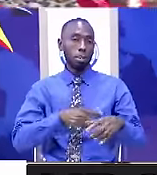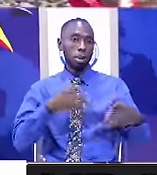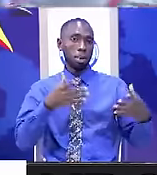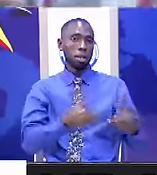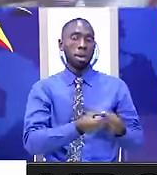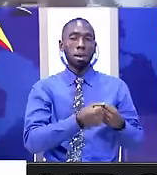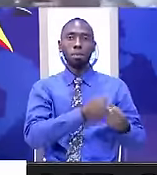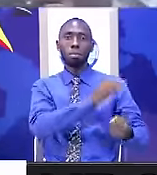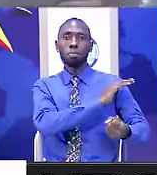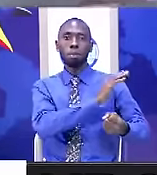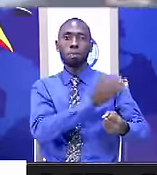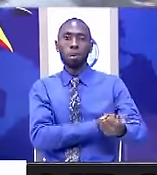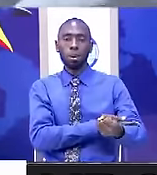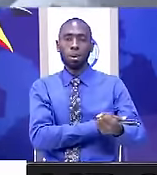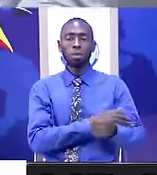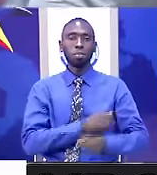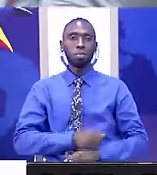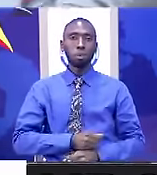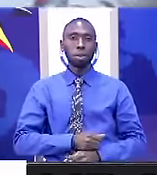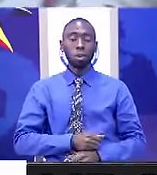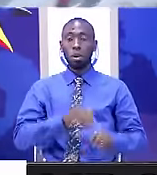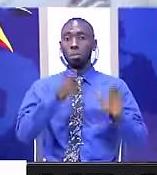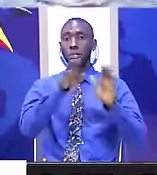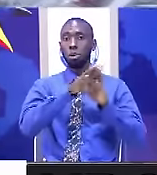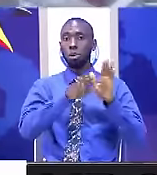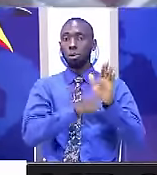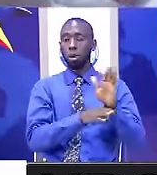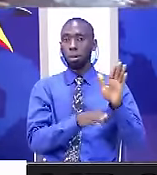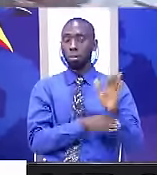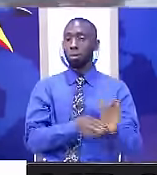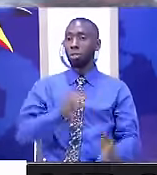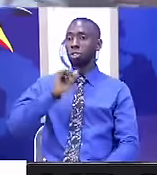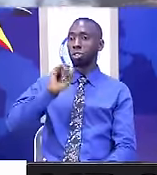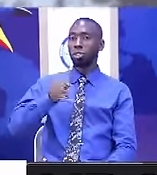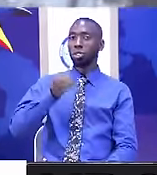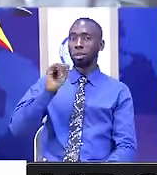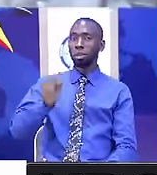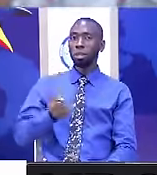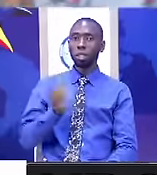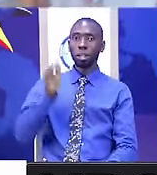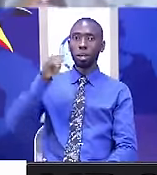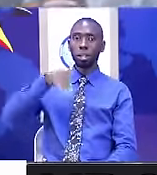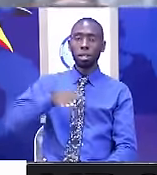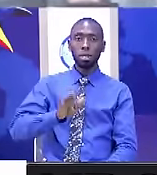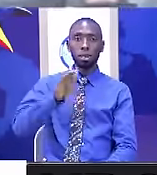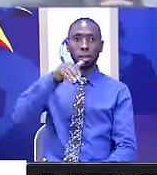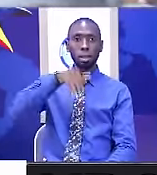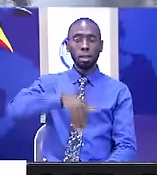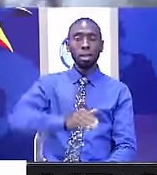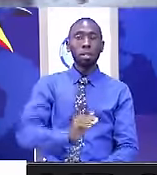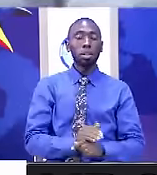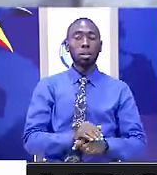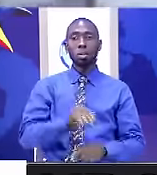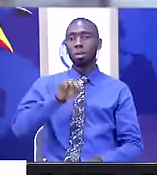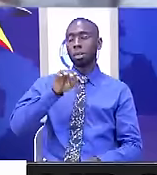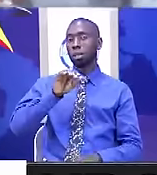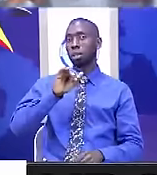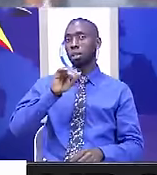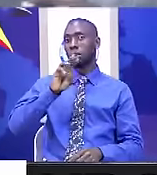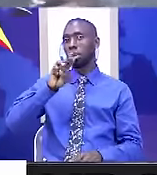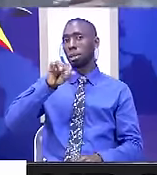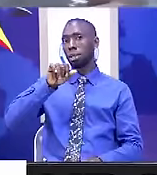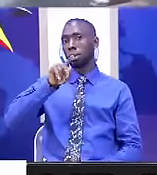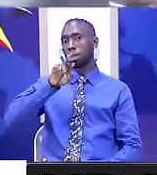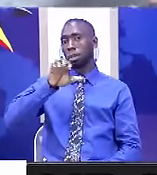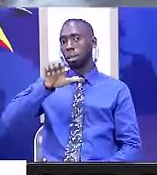abaasooka. Kole jigendo okubere Jinja kutisawe ky'essomero lya St. John Wakitaka SS. Abagenyi abawera nga 8